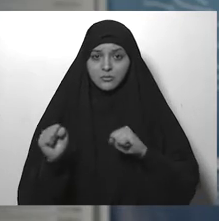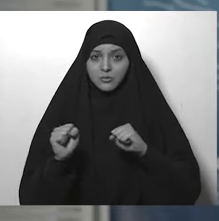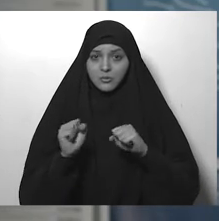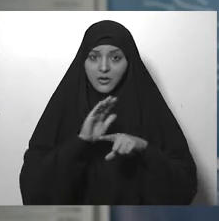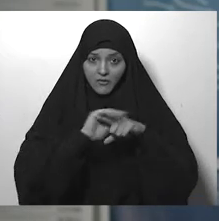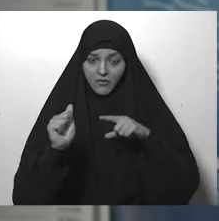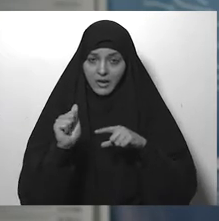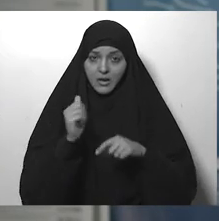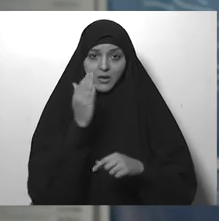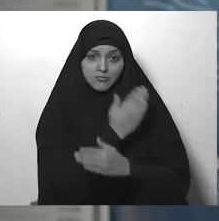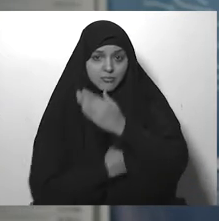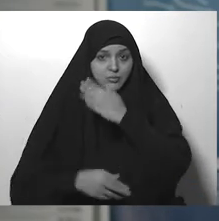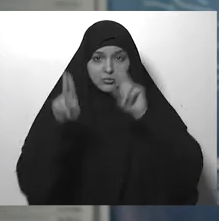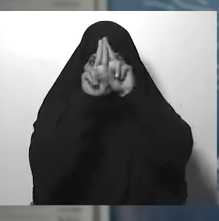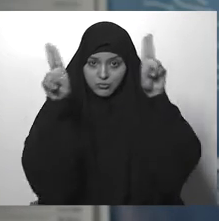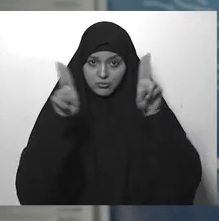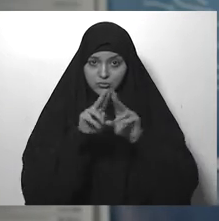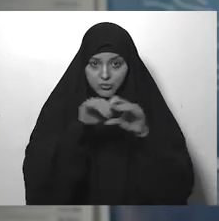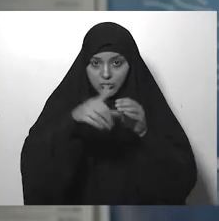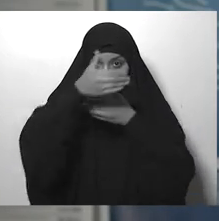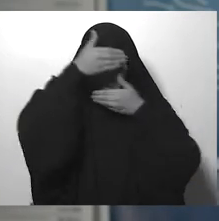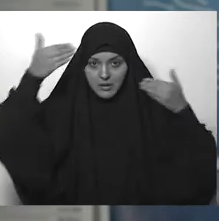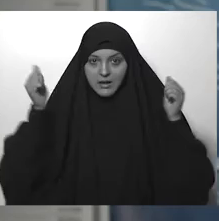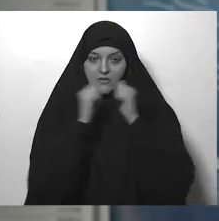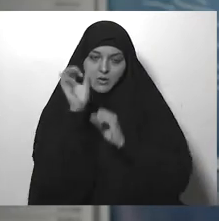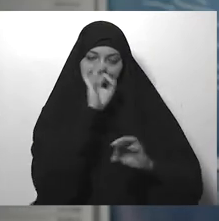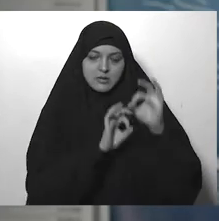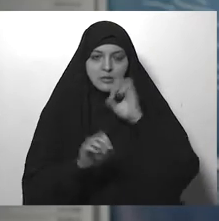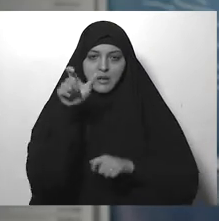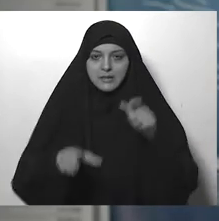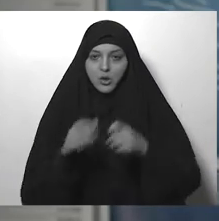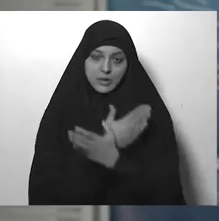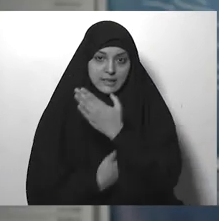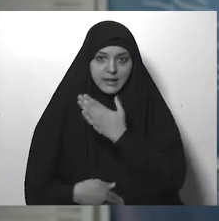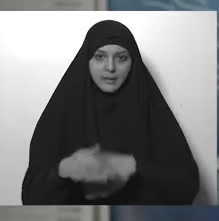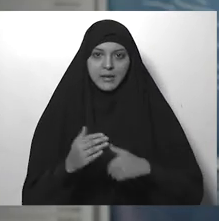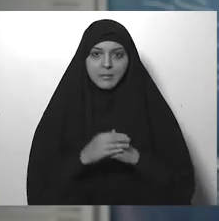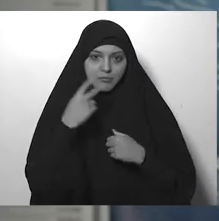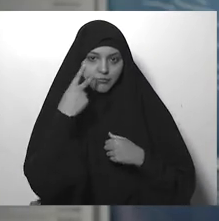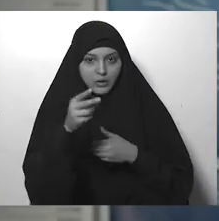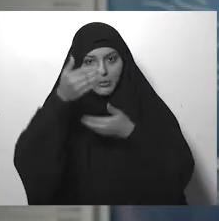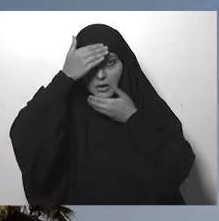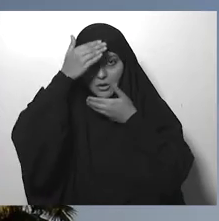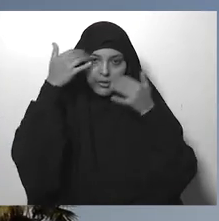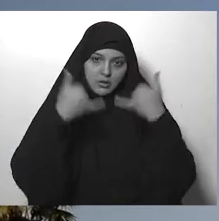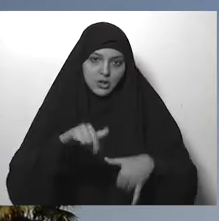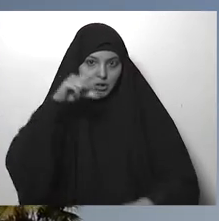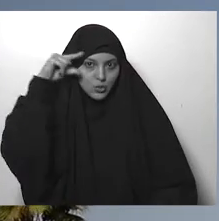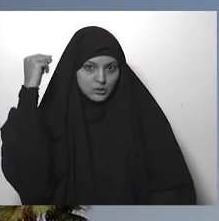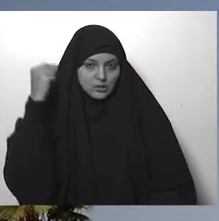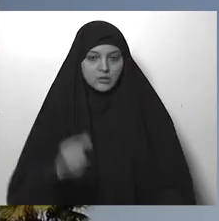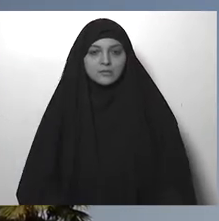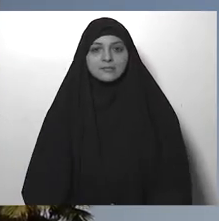entre handicap international au maghreb avec des organisations de personnes handicapées du maroc d'algérie de la